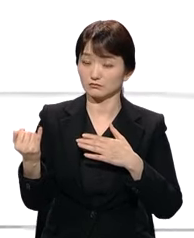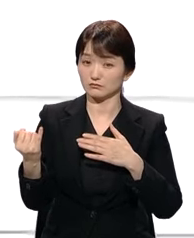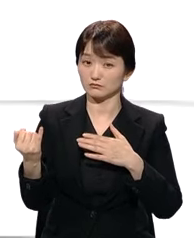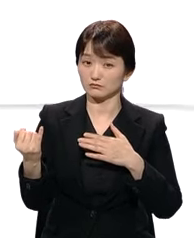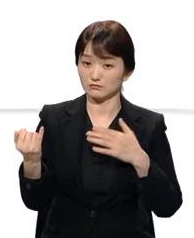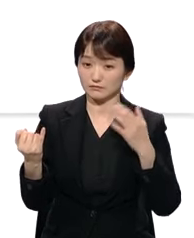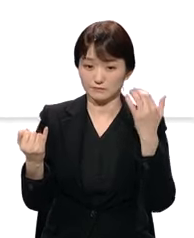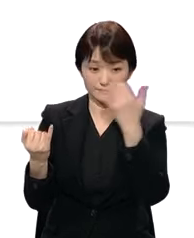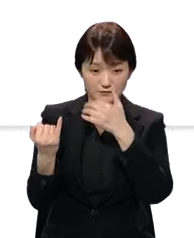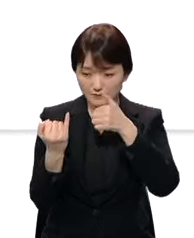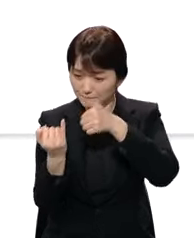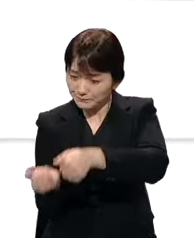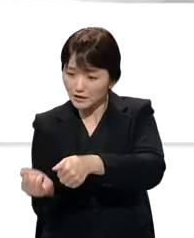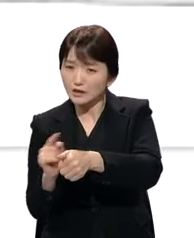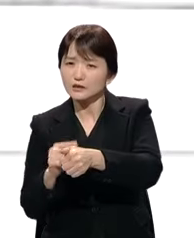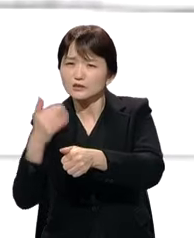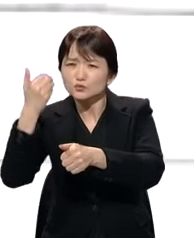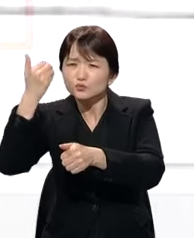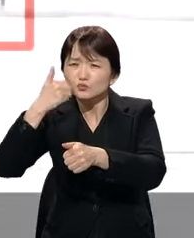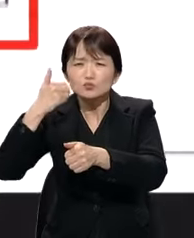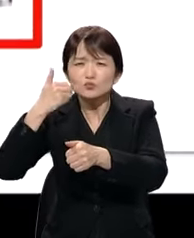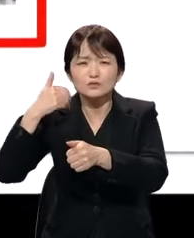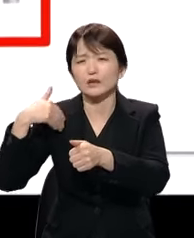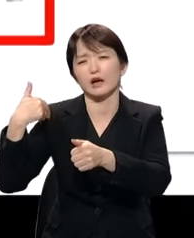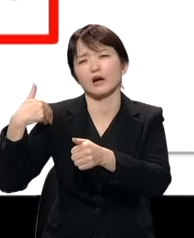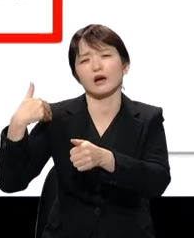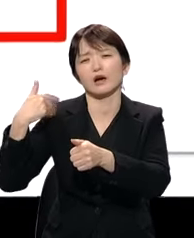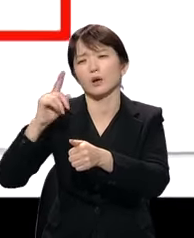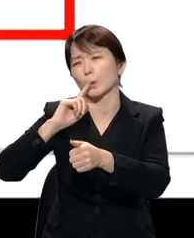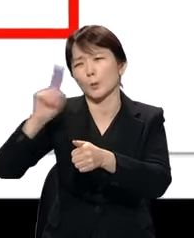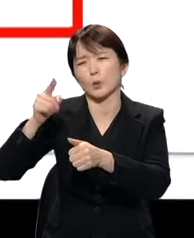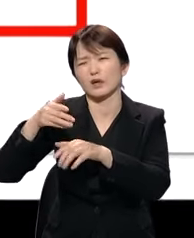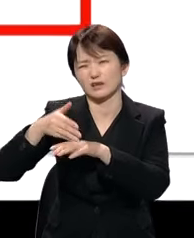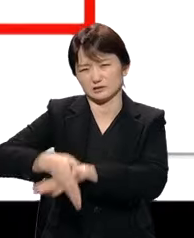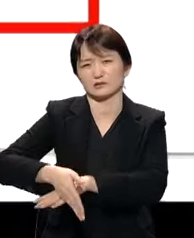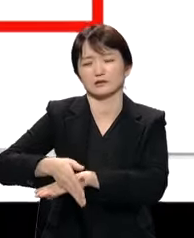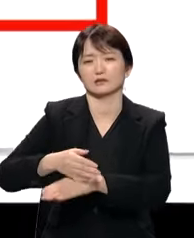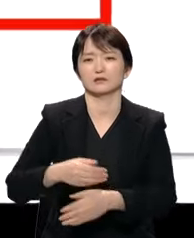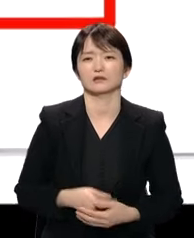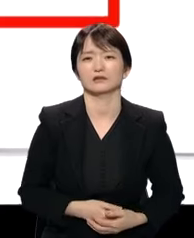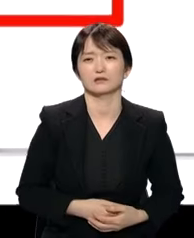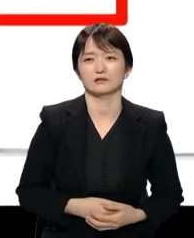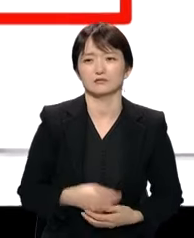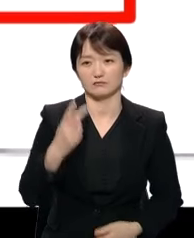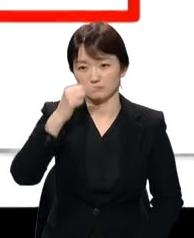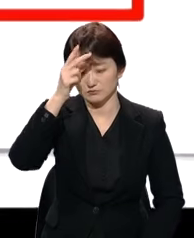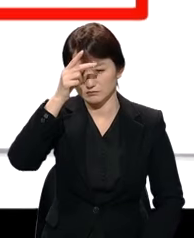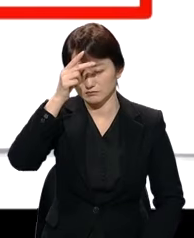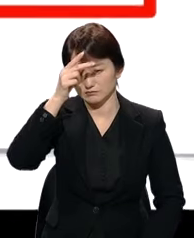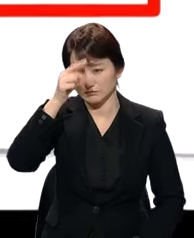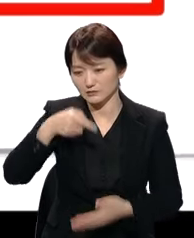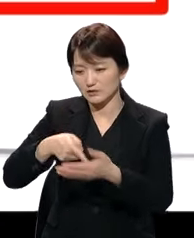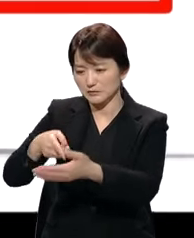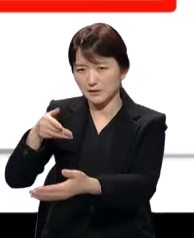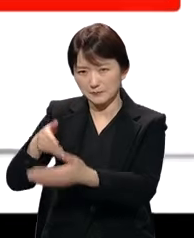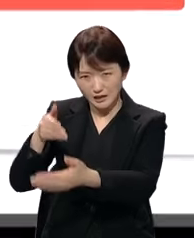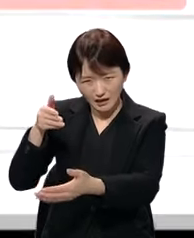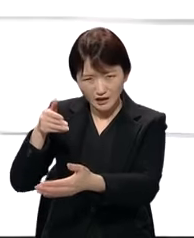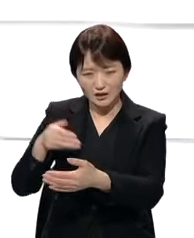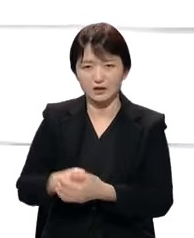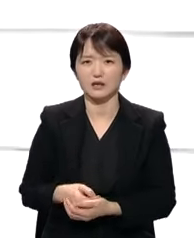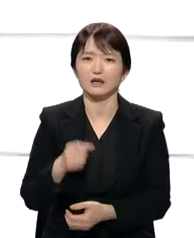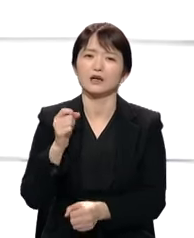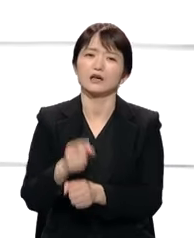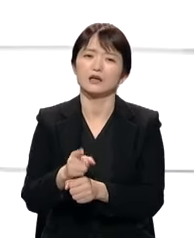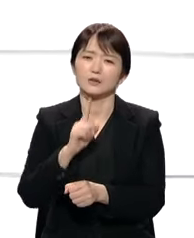가해자를 정확하게 누구인지를 신상정보를 몰라서 고소가 늦었다라고 얘기를 했지만 검찰에서는 그 주장을 받아들이지 않았고 이미